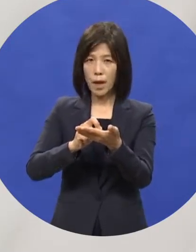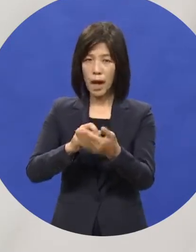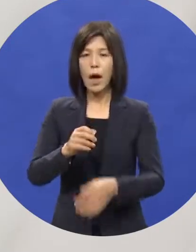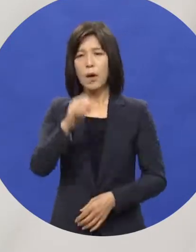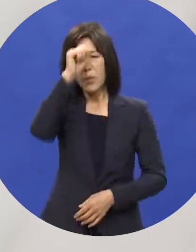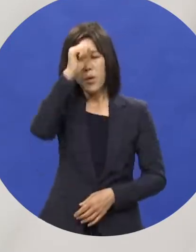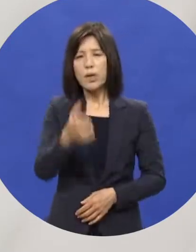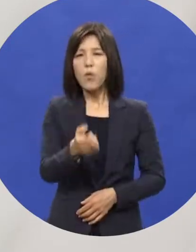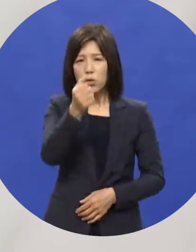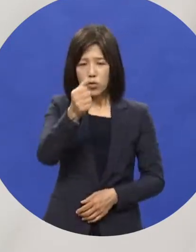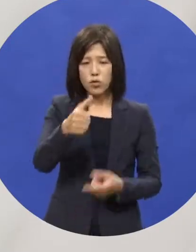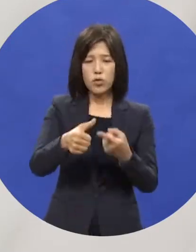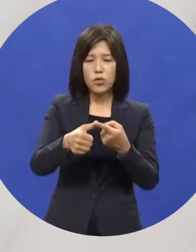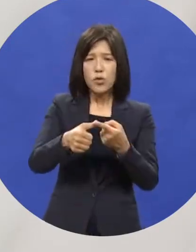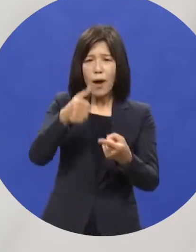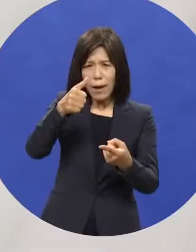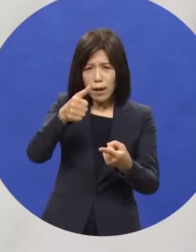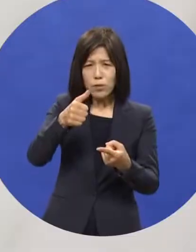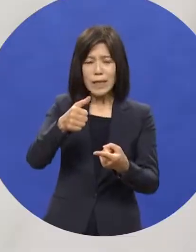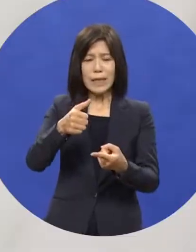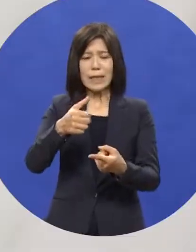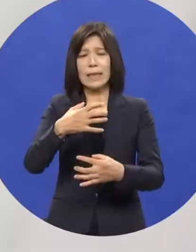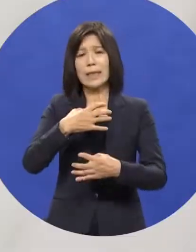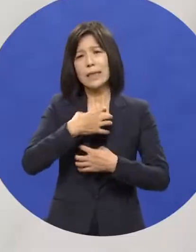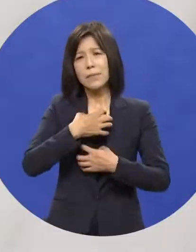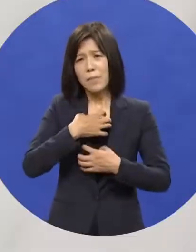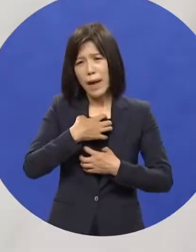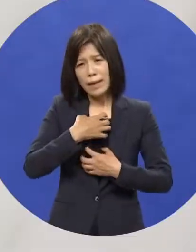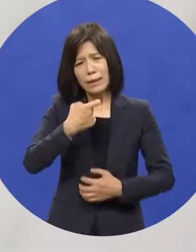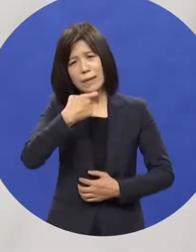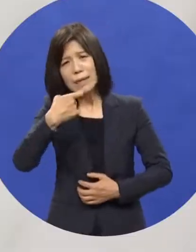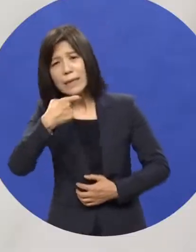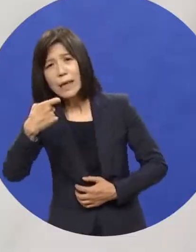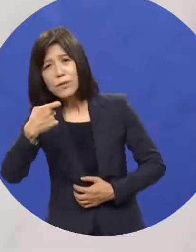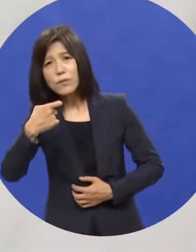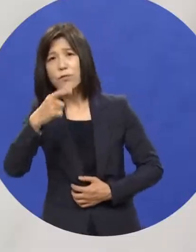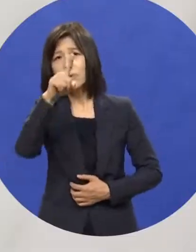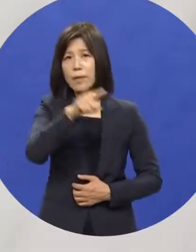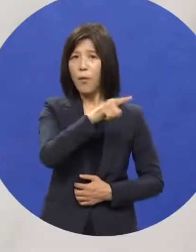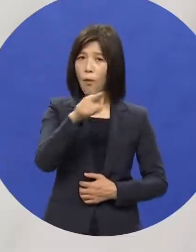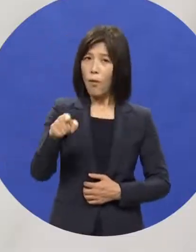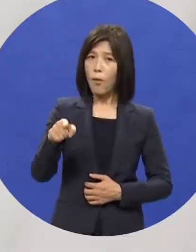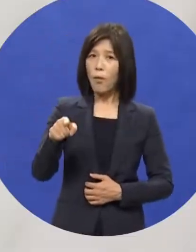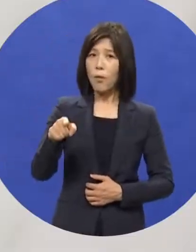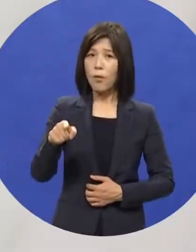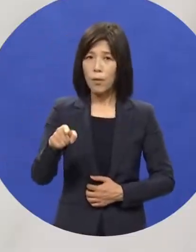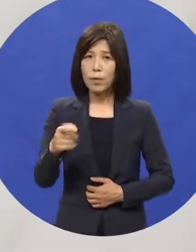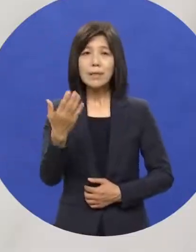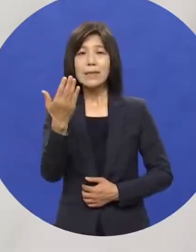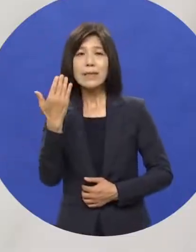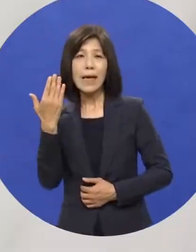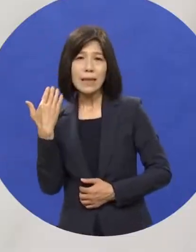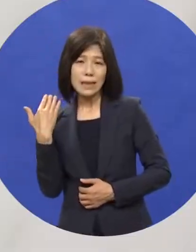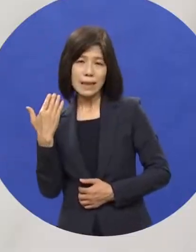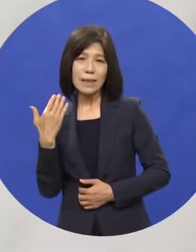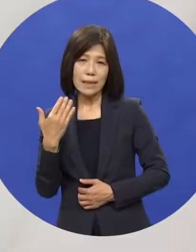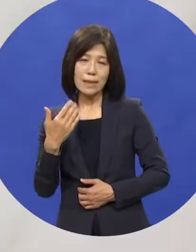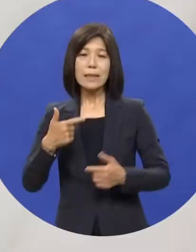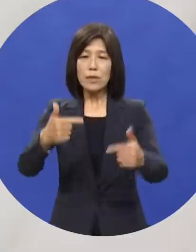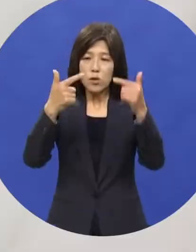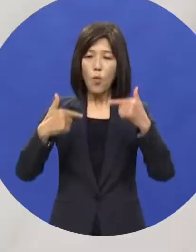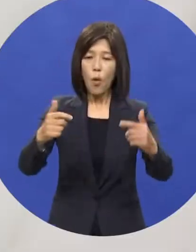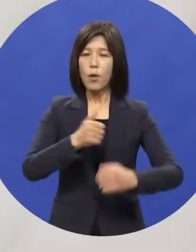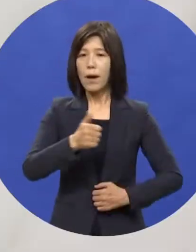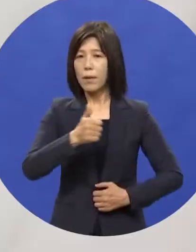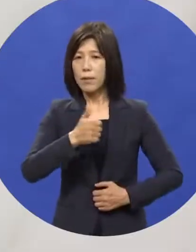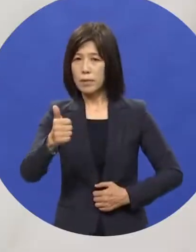持病やアレルギーがあるなど、接種にあたり気になる点がある方は事前にかかりつけ医